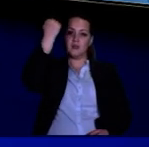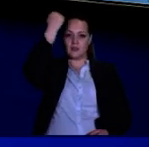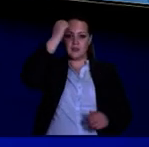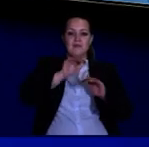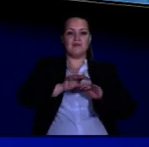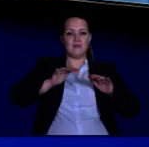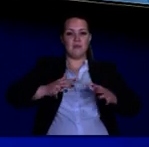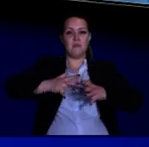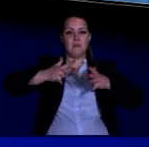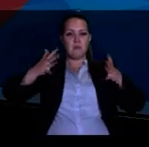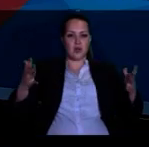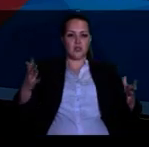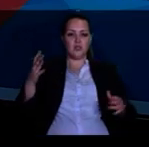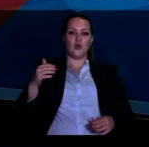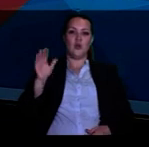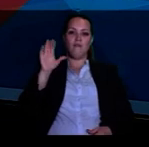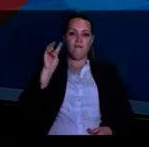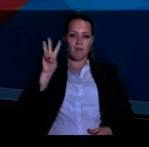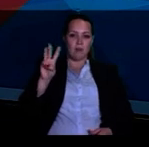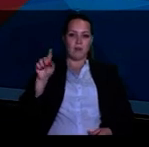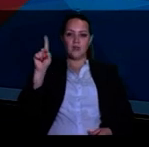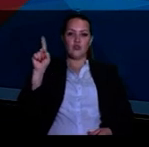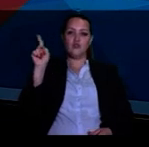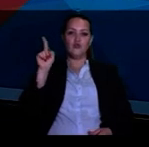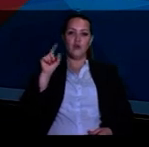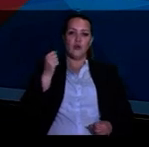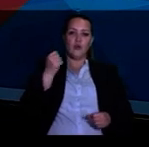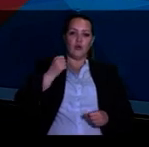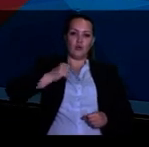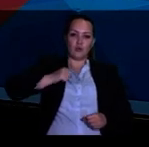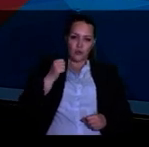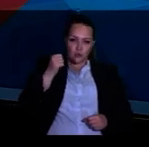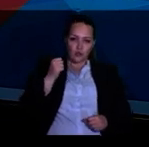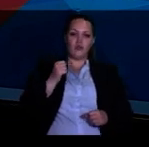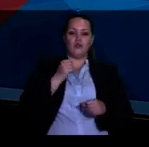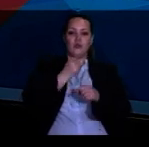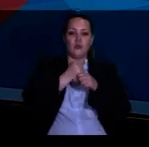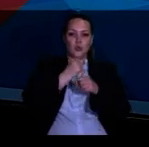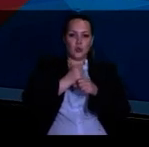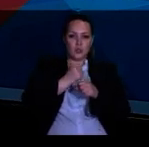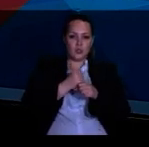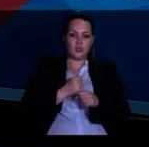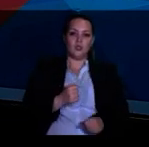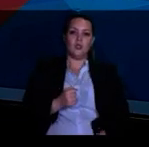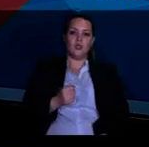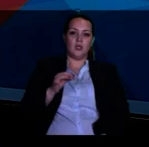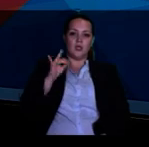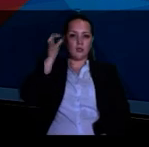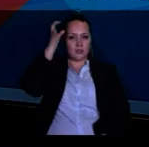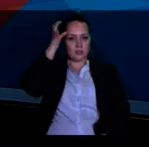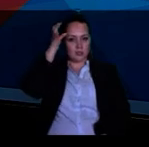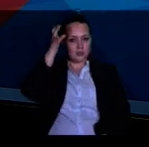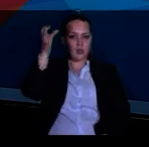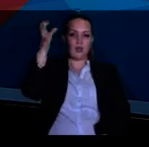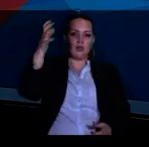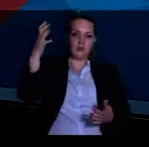огромное вам за то, что упорно и дружно трудились, и знания уж точно